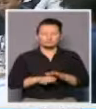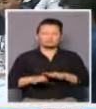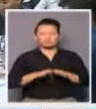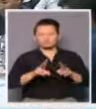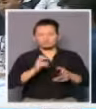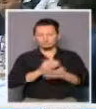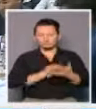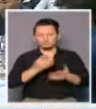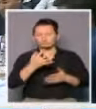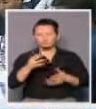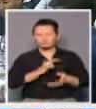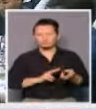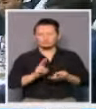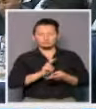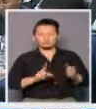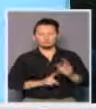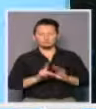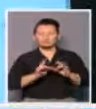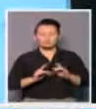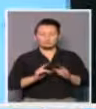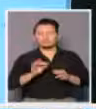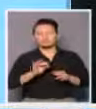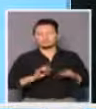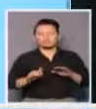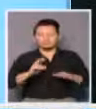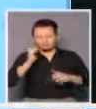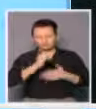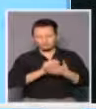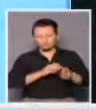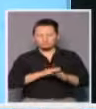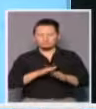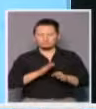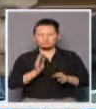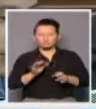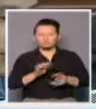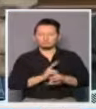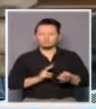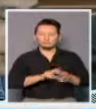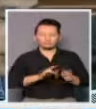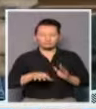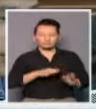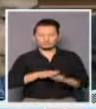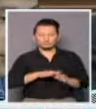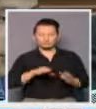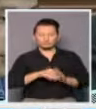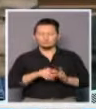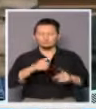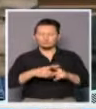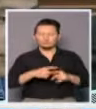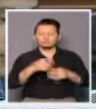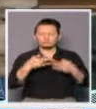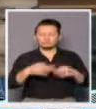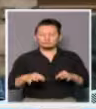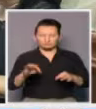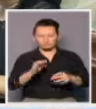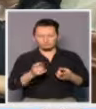рамках 45 рабочих дней будет происходить и проведение государственной экспертизы, и заключение экологов плюс разрешение на